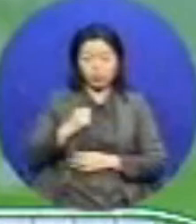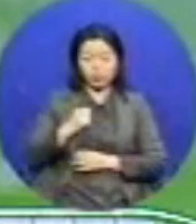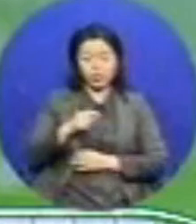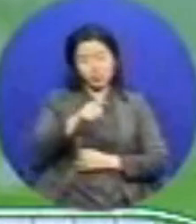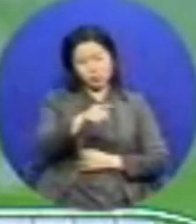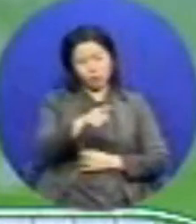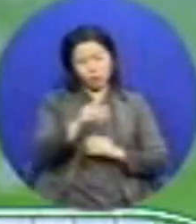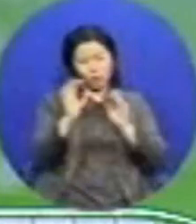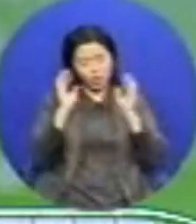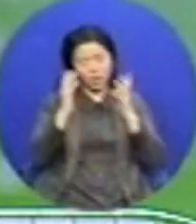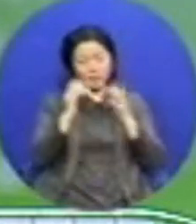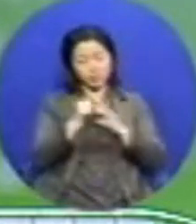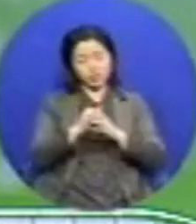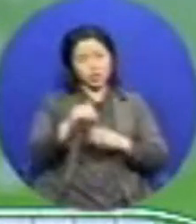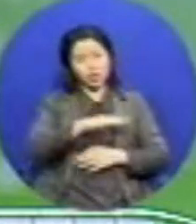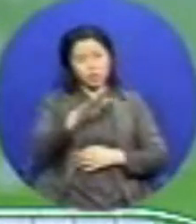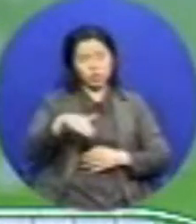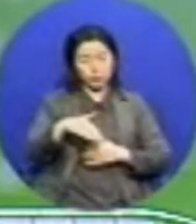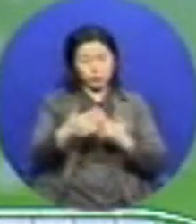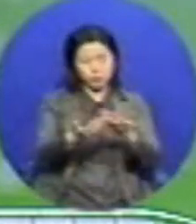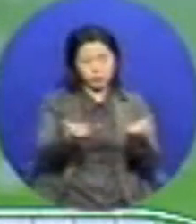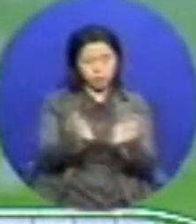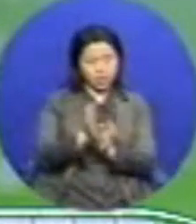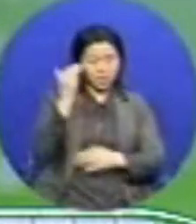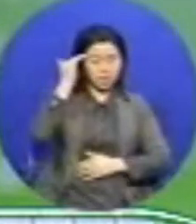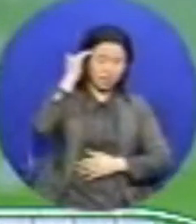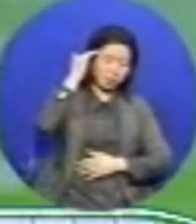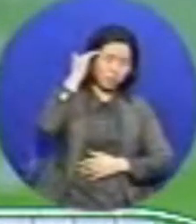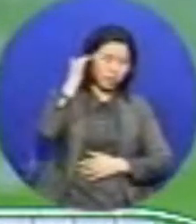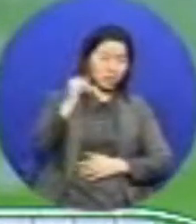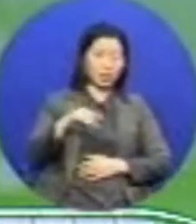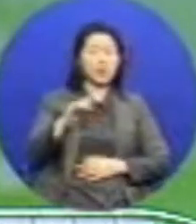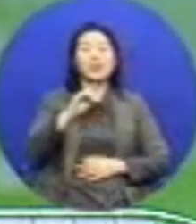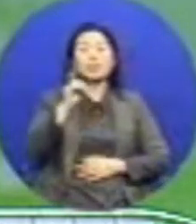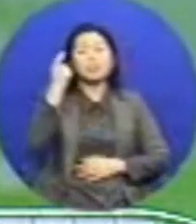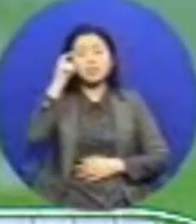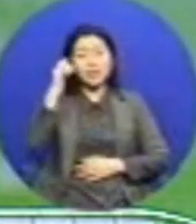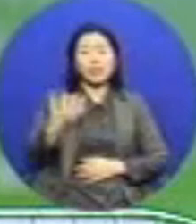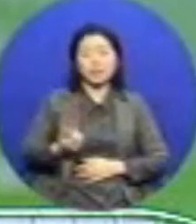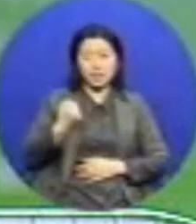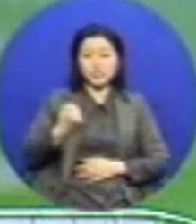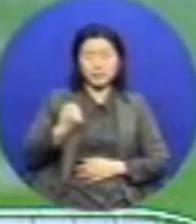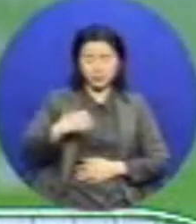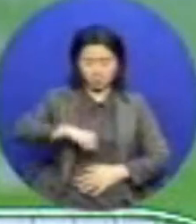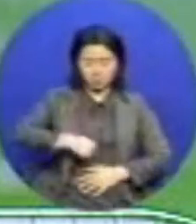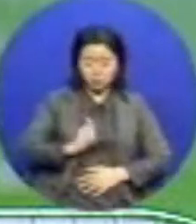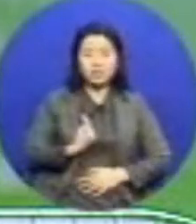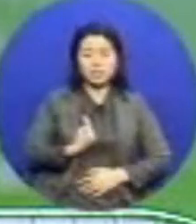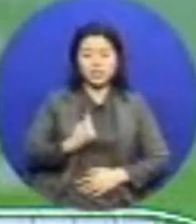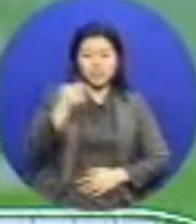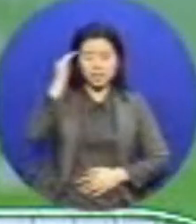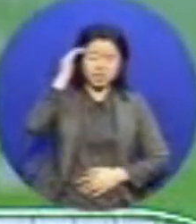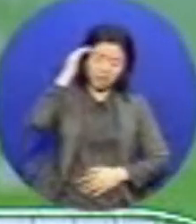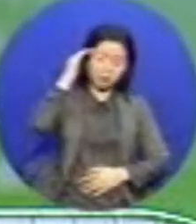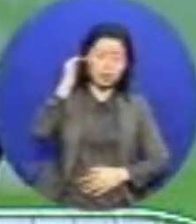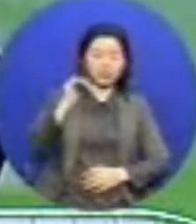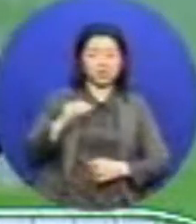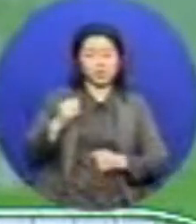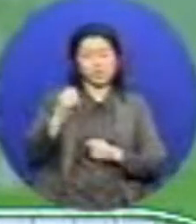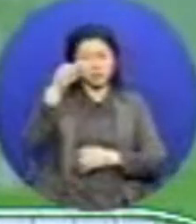부서의 장벽이 야 이렇게 생각하는 그 전도사 자신이 장벽이 드래 그리고 돌아와서